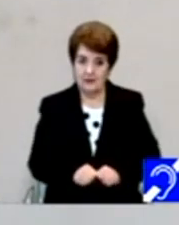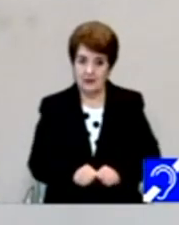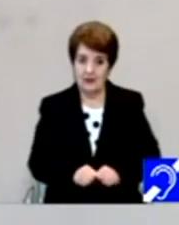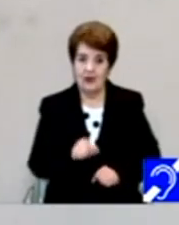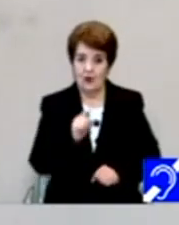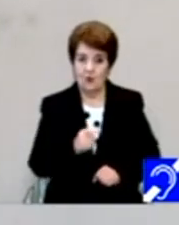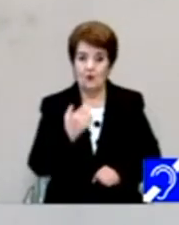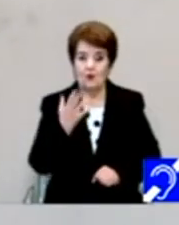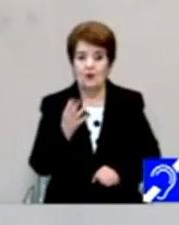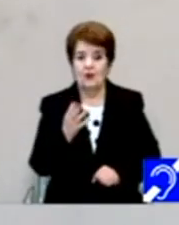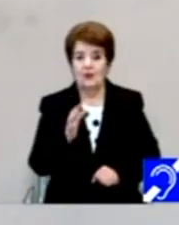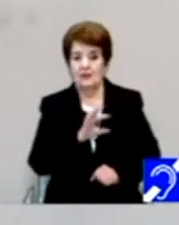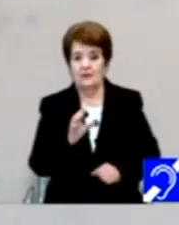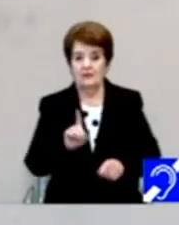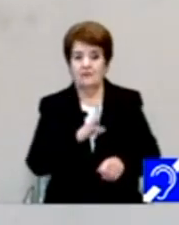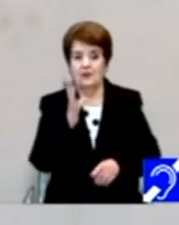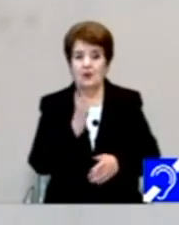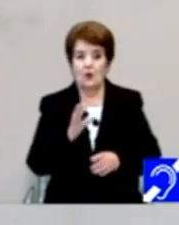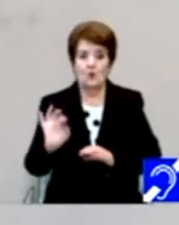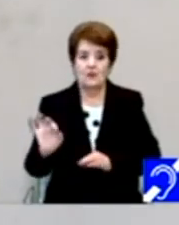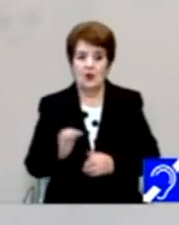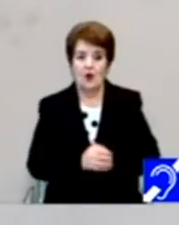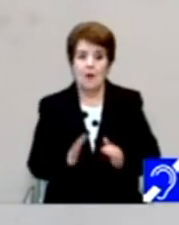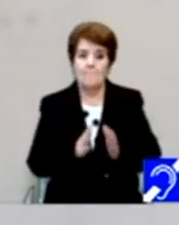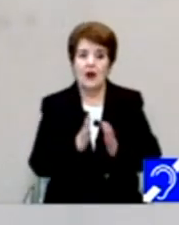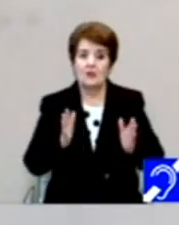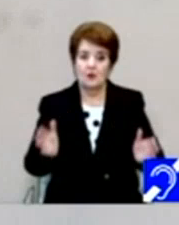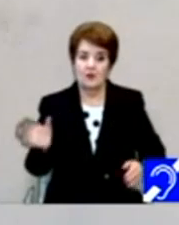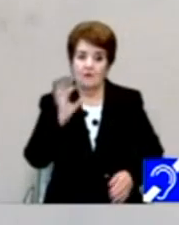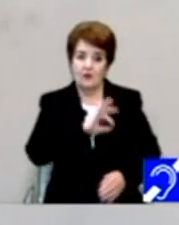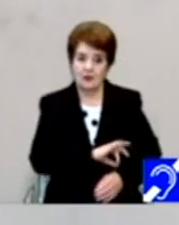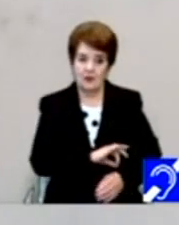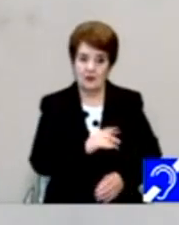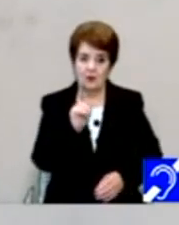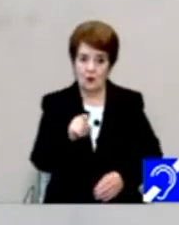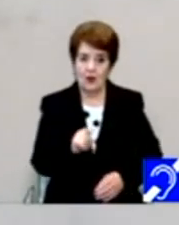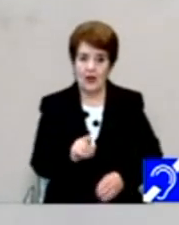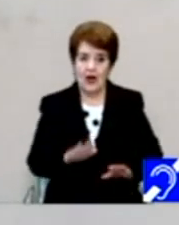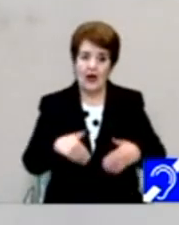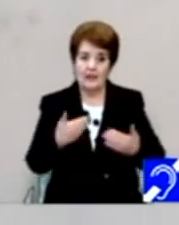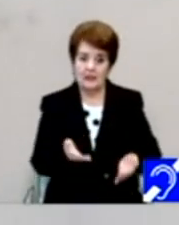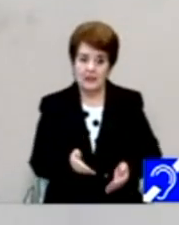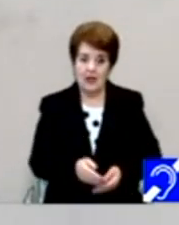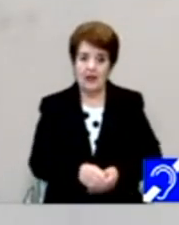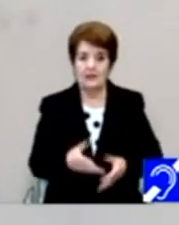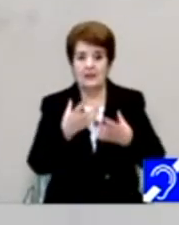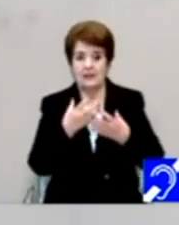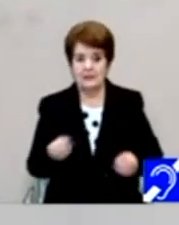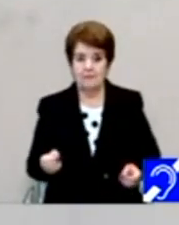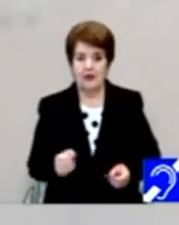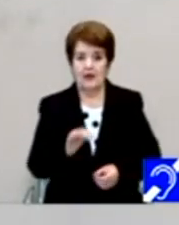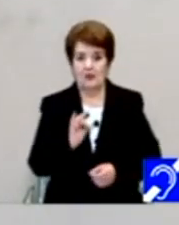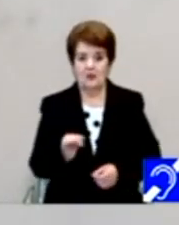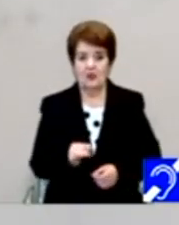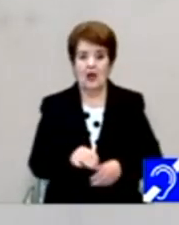cu zero, fiindcă tu formezi o majoritate în favoarea unui candidat. Dispare candidatul, dispare și